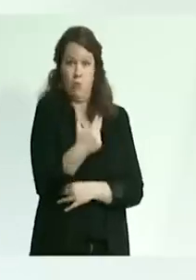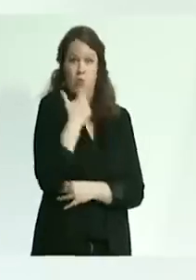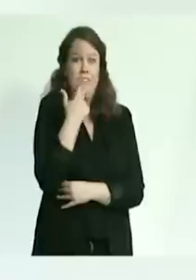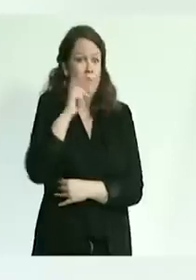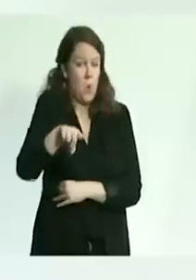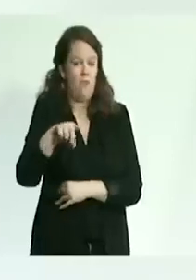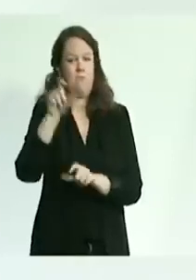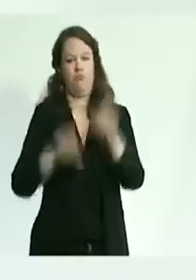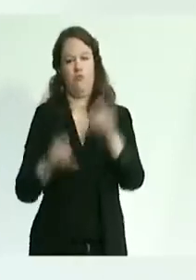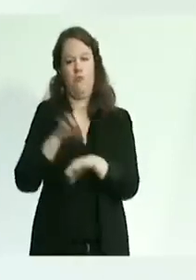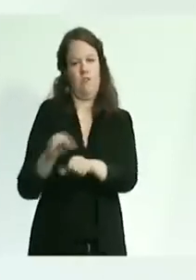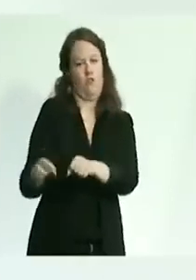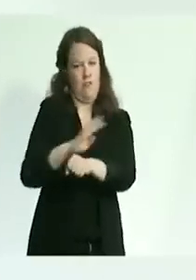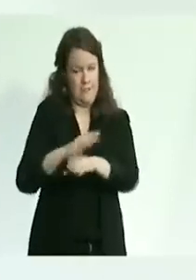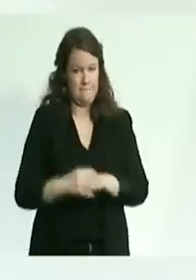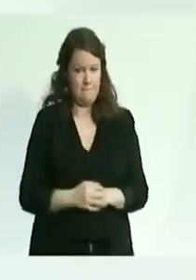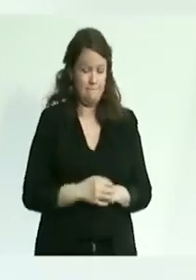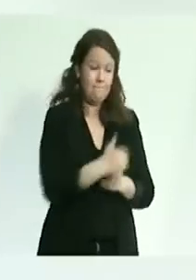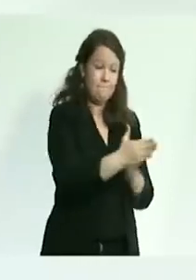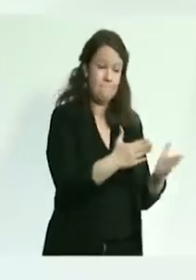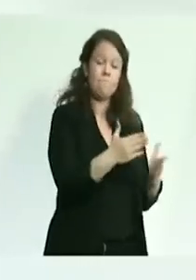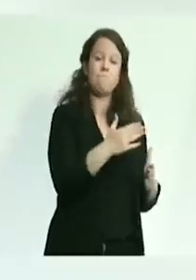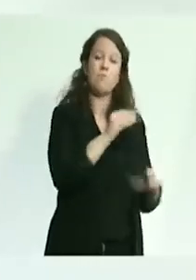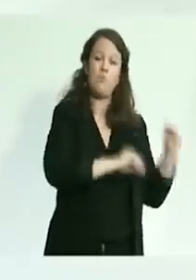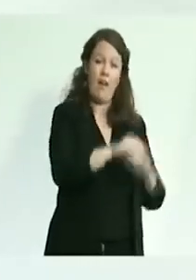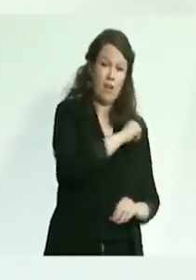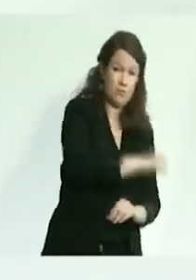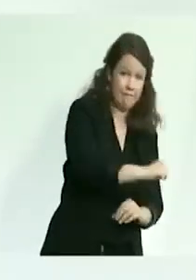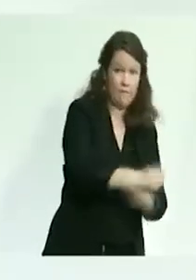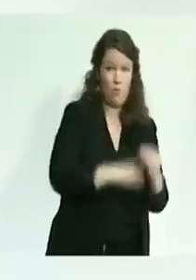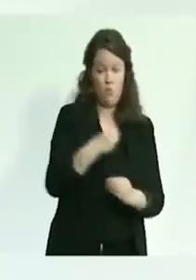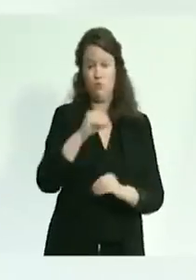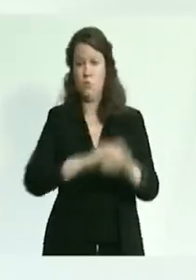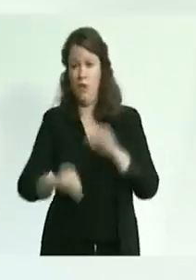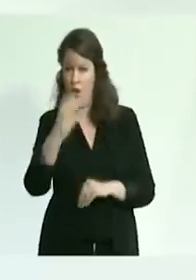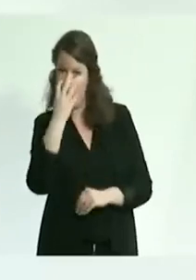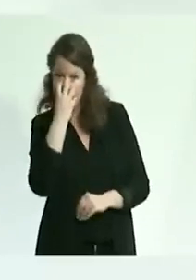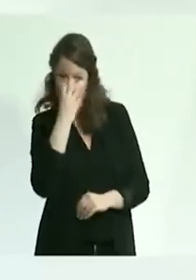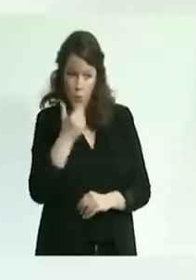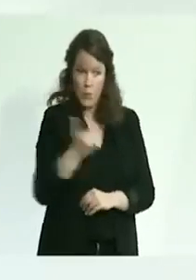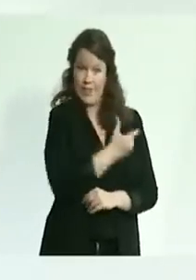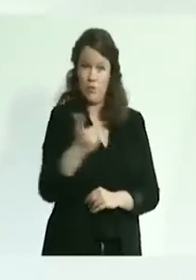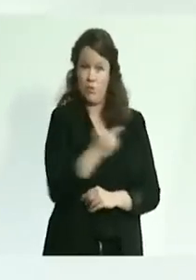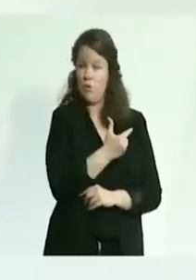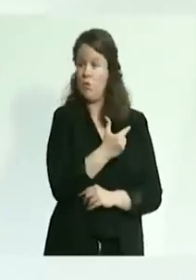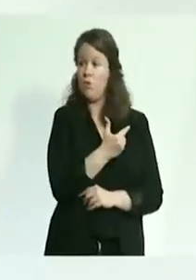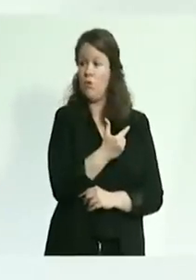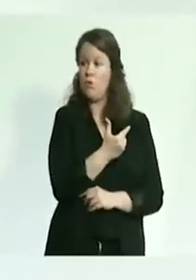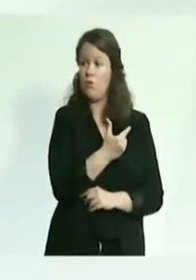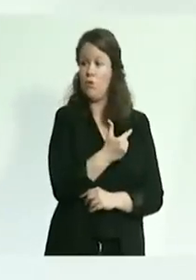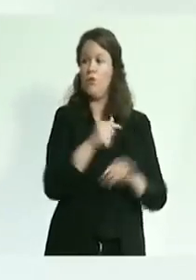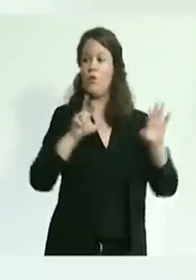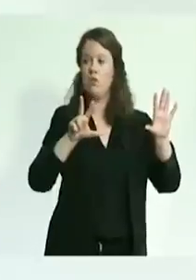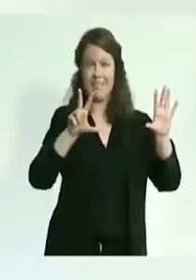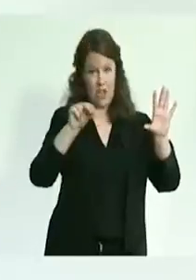patients Covid en soins critiques et réanimation représentent désormais 80% à eux seuls des capacités initiales de nos